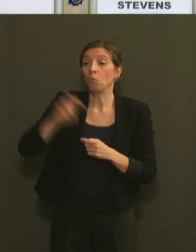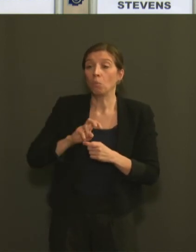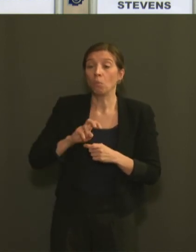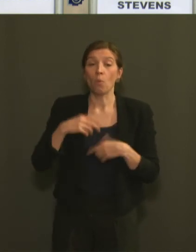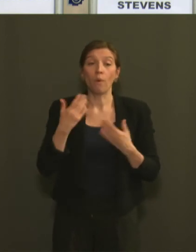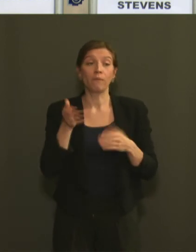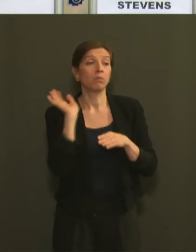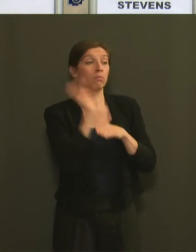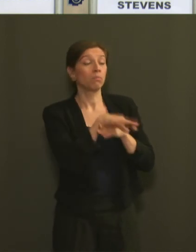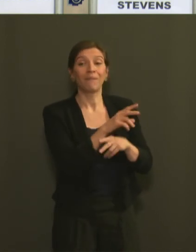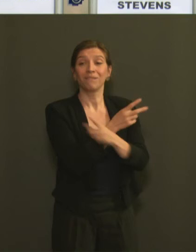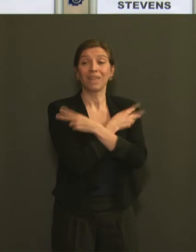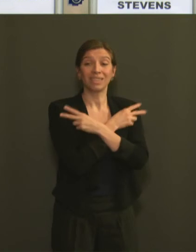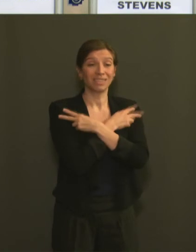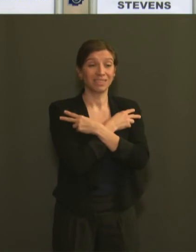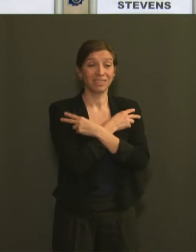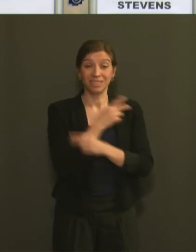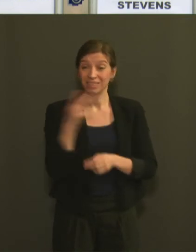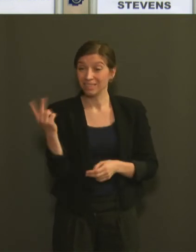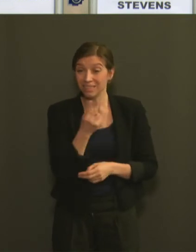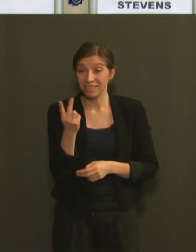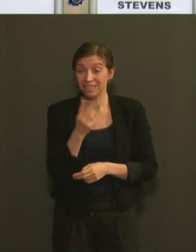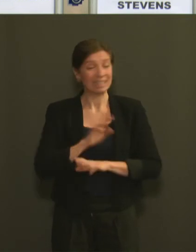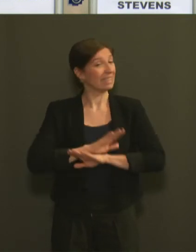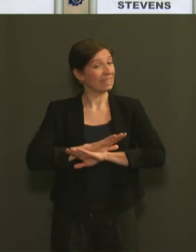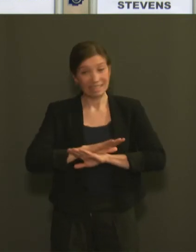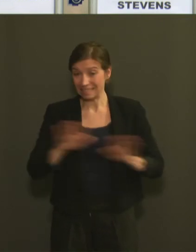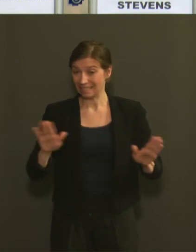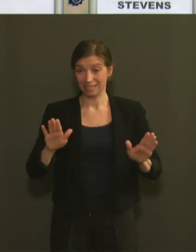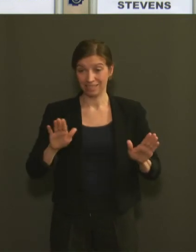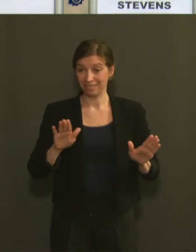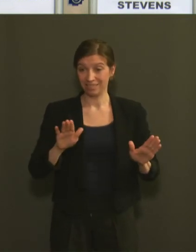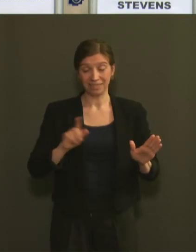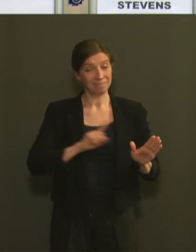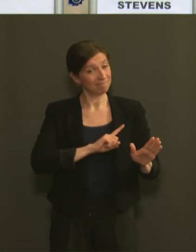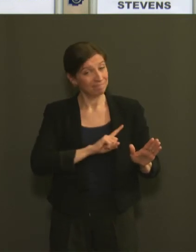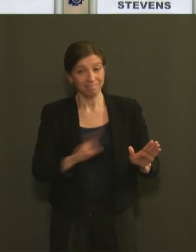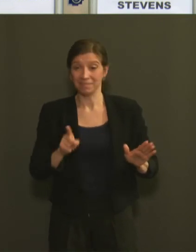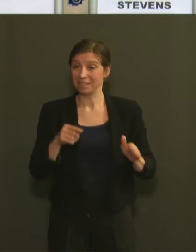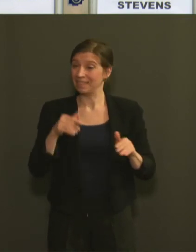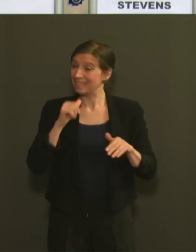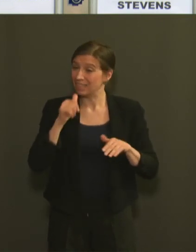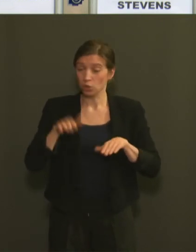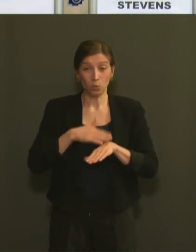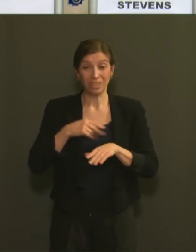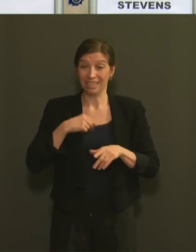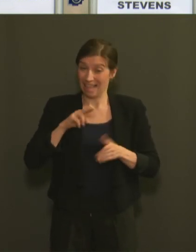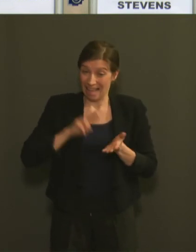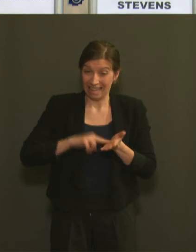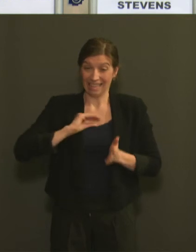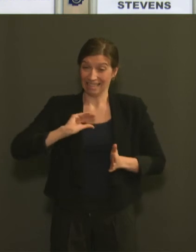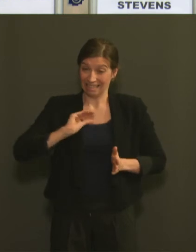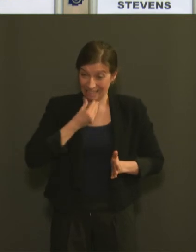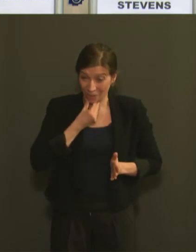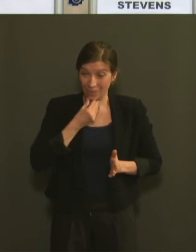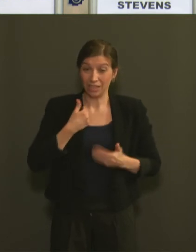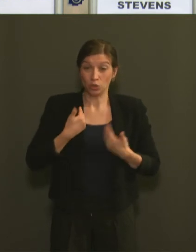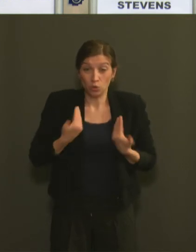mr précaires ont eu le plaisir ça devrait d'ici trois à six